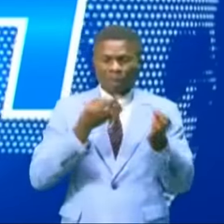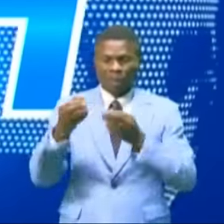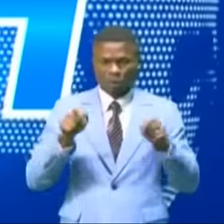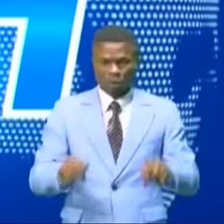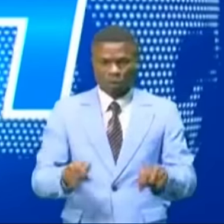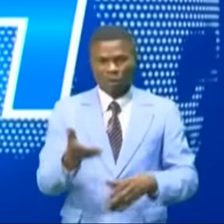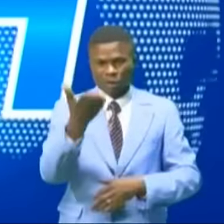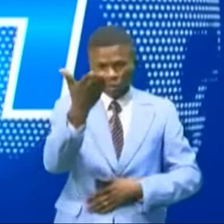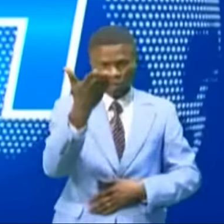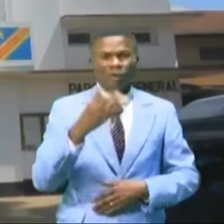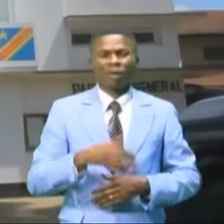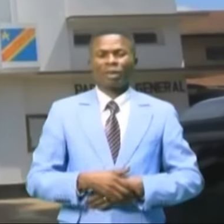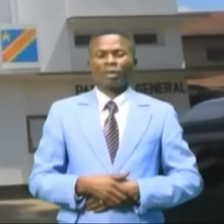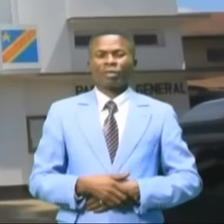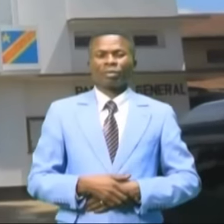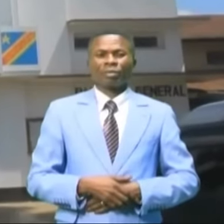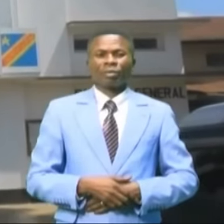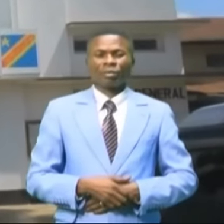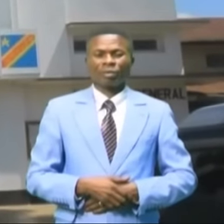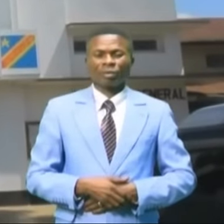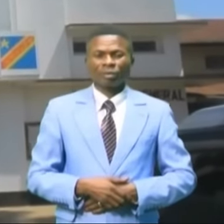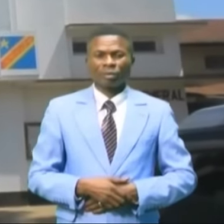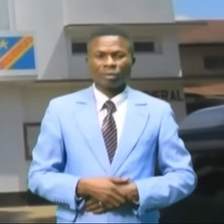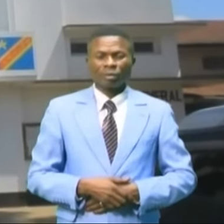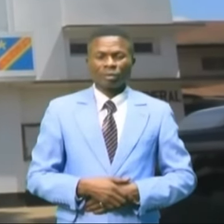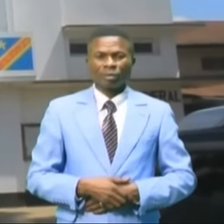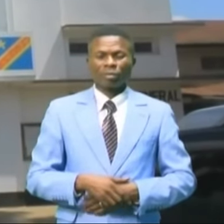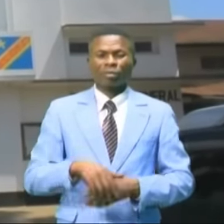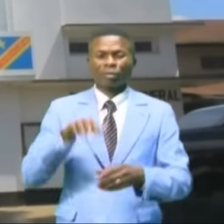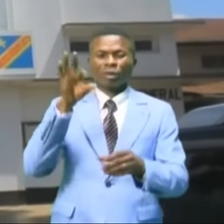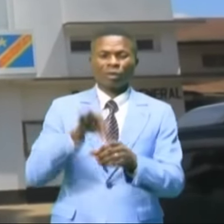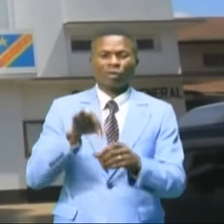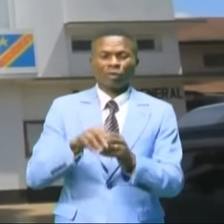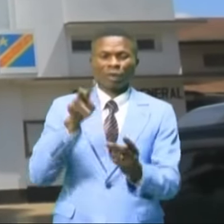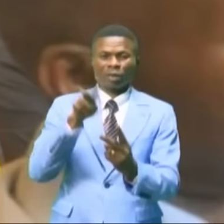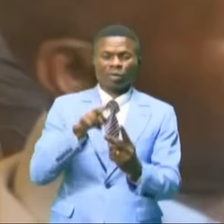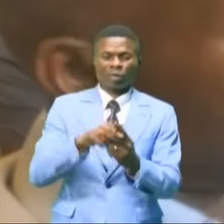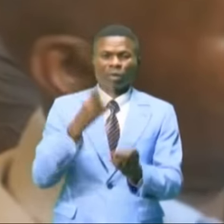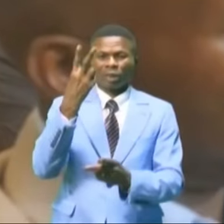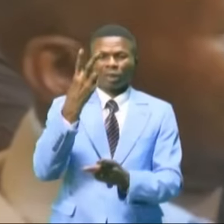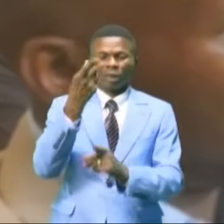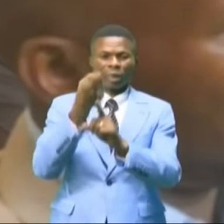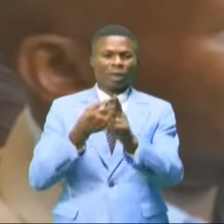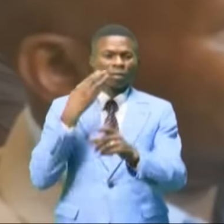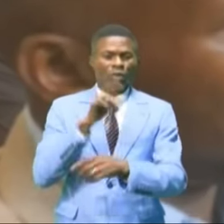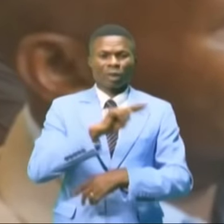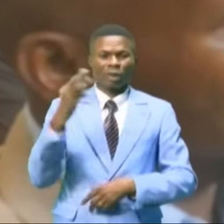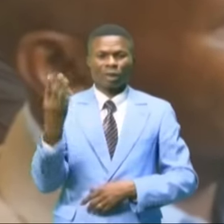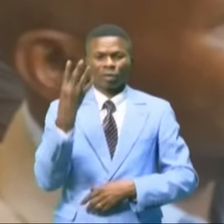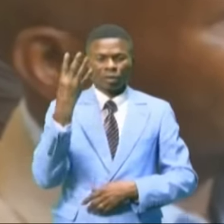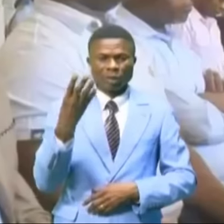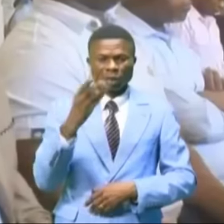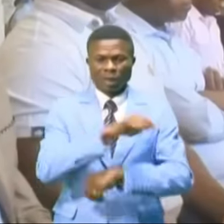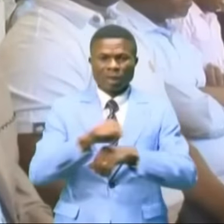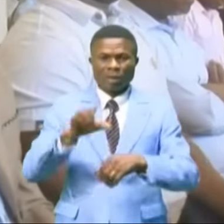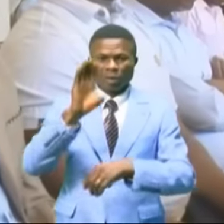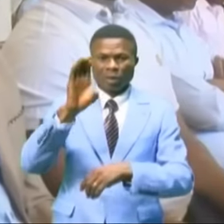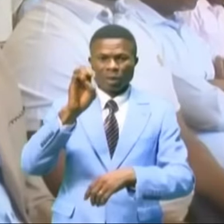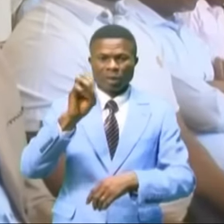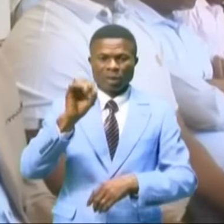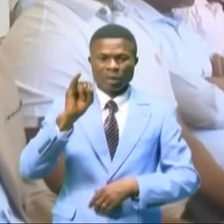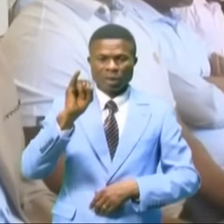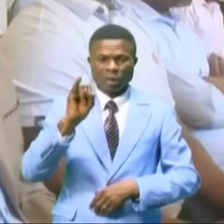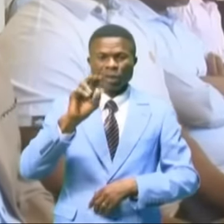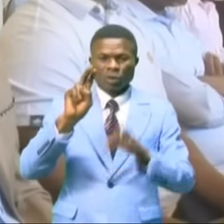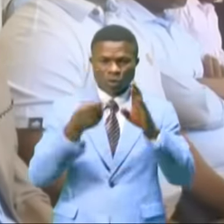ce reportage. Déclaré provisoirement élu le 2 mai 2024 par la CENI à l'issue du deuxième